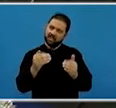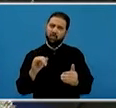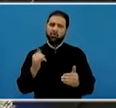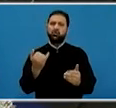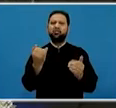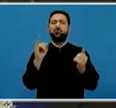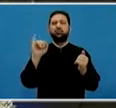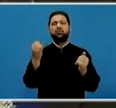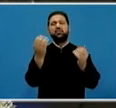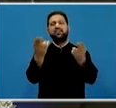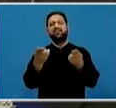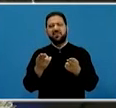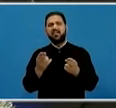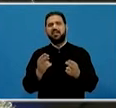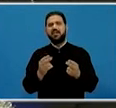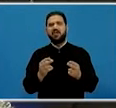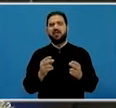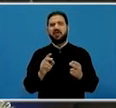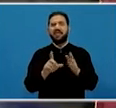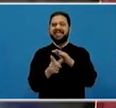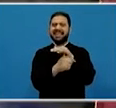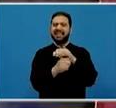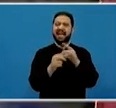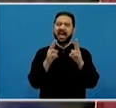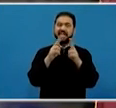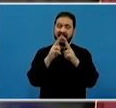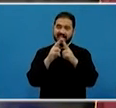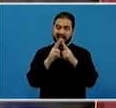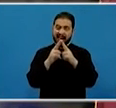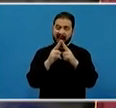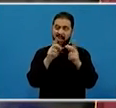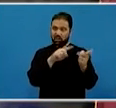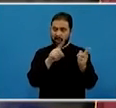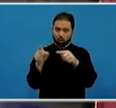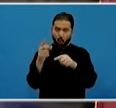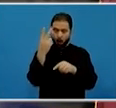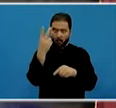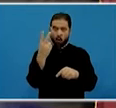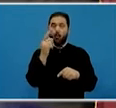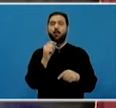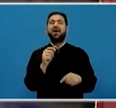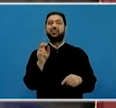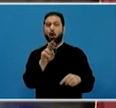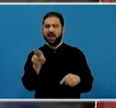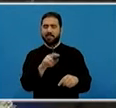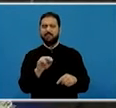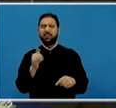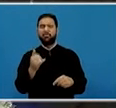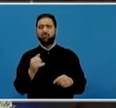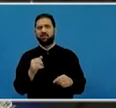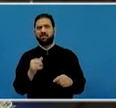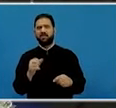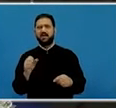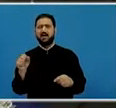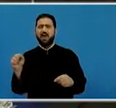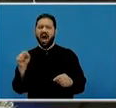vine în primul rând dintre întâlnirea dintre aceste persoane și din afinitățile pe